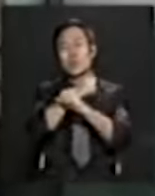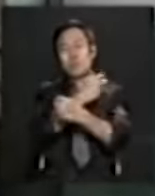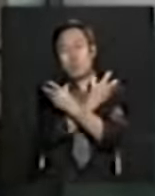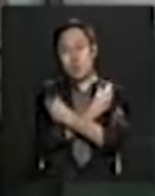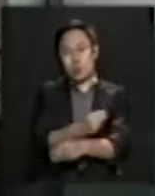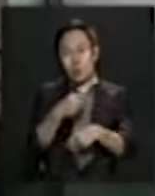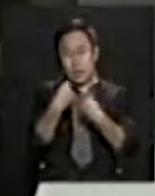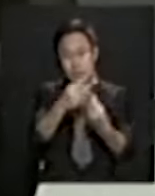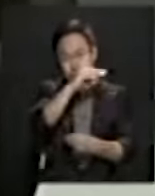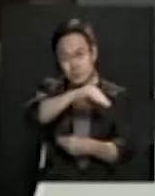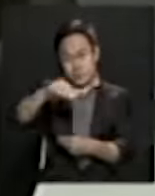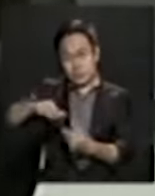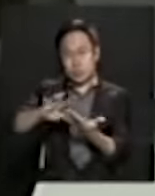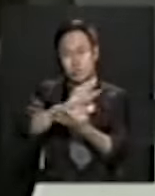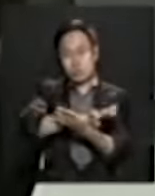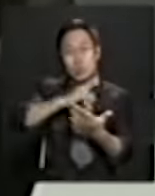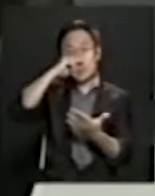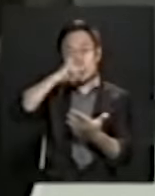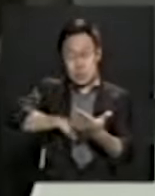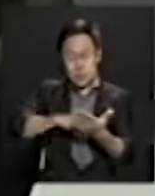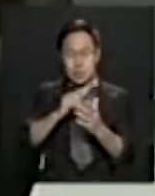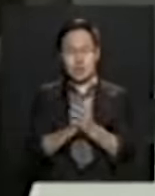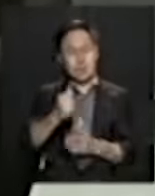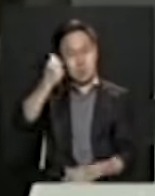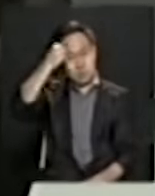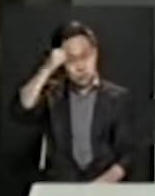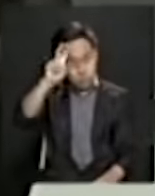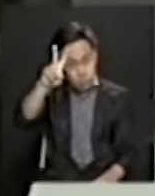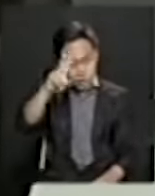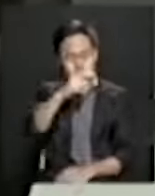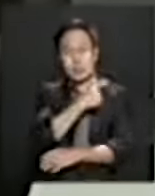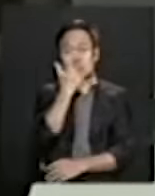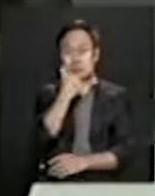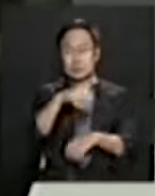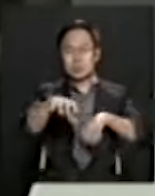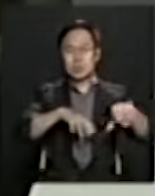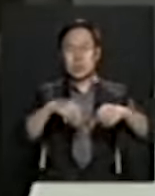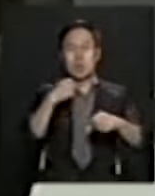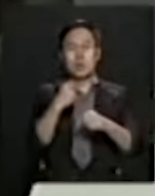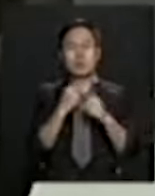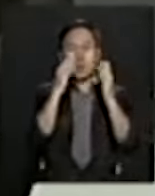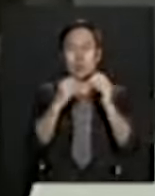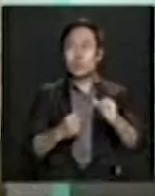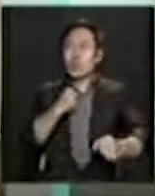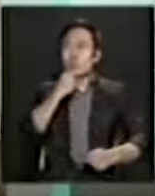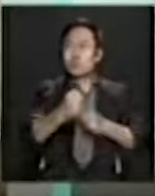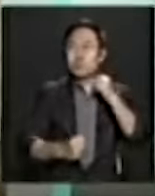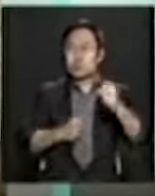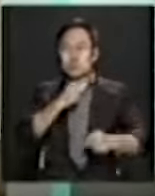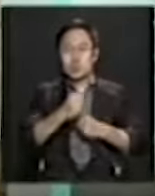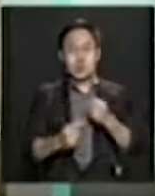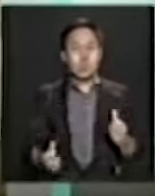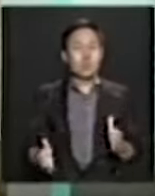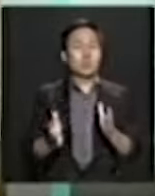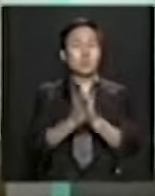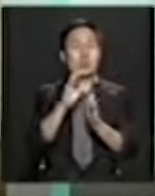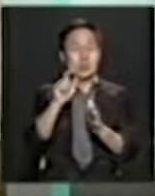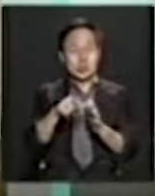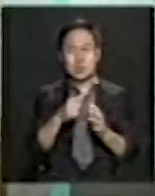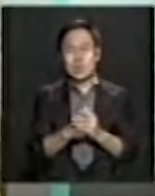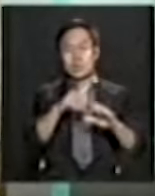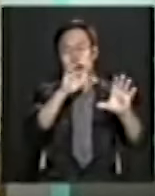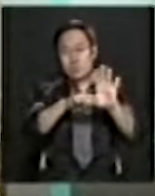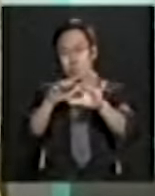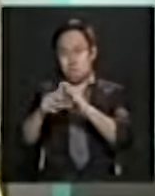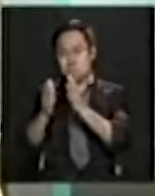2วันข้างหน้านี้นะครับที่ใต้สะพานพระราม8นะครับโดยมีนักวิ่งที่จะร่วมวิ่งเนี่ยมาส